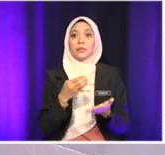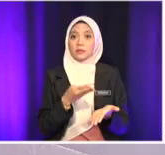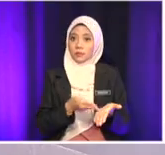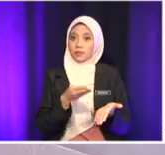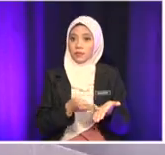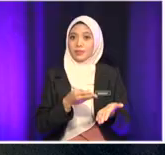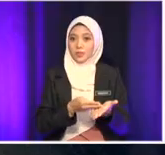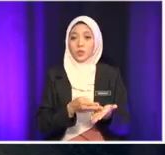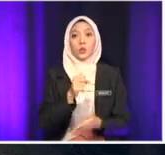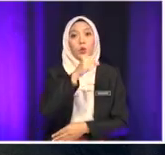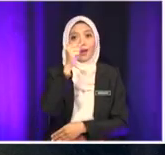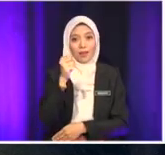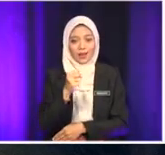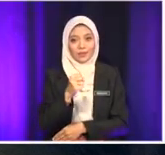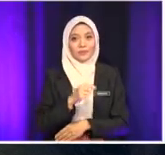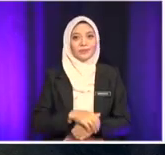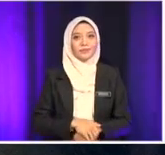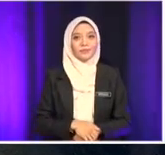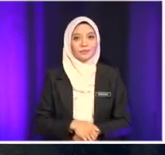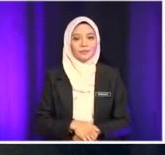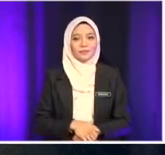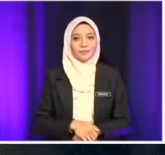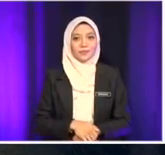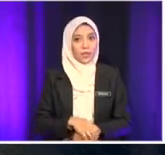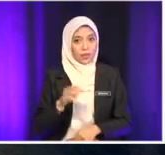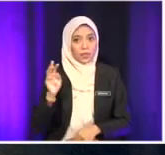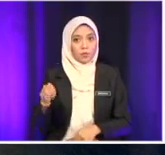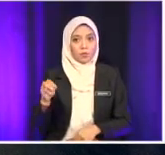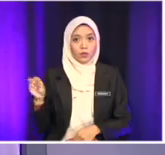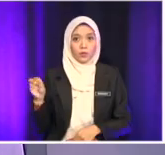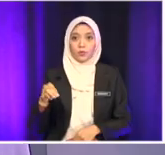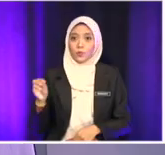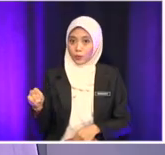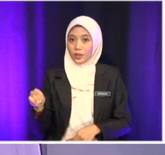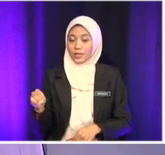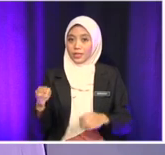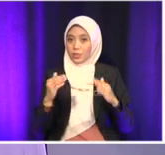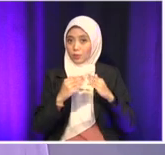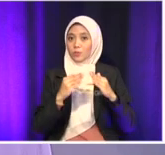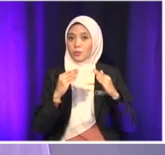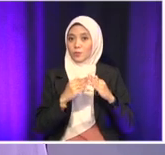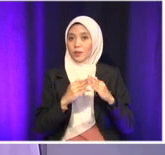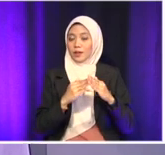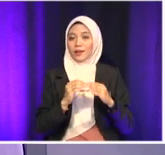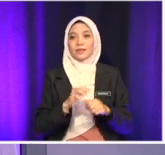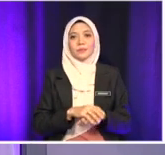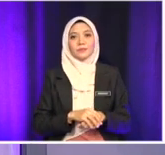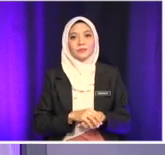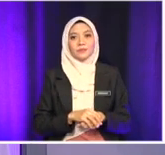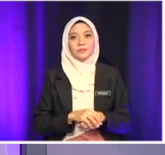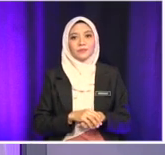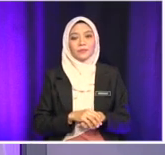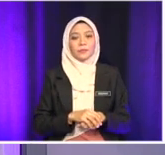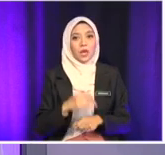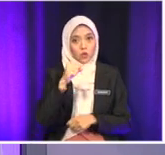mana lagu Pokoknya Terima kasih Iman oke boleh-boleh yang ada dalam eee di rumah walaupun di mana brother oke